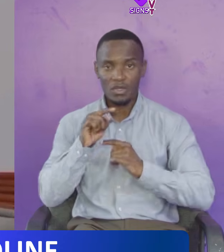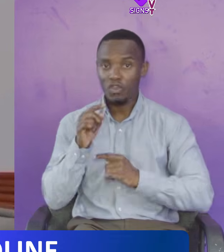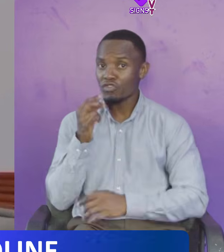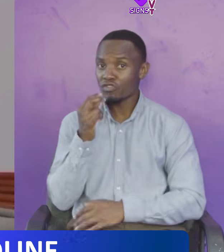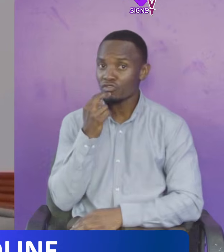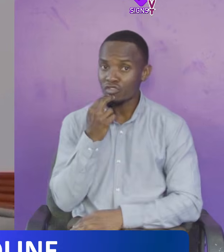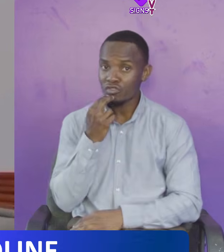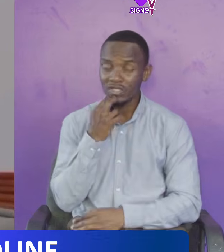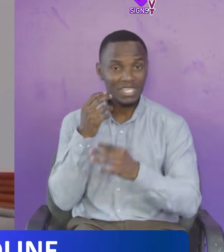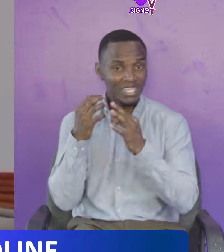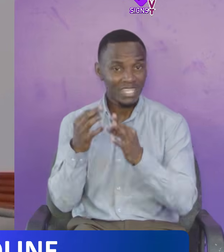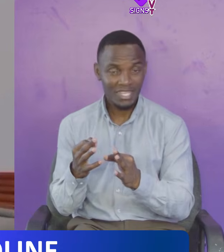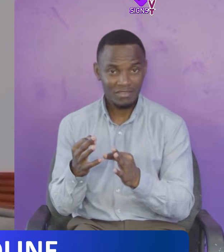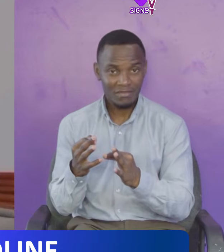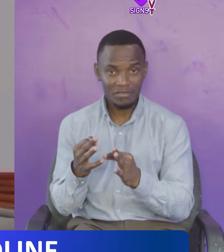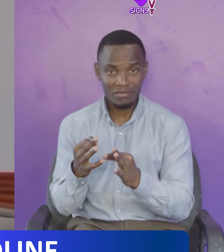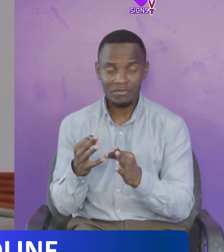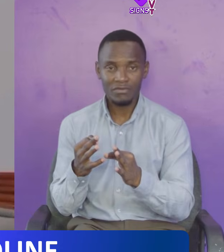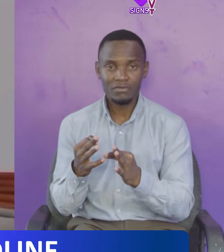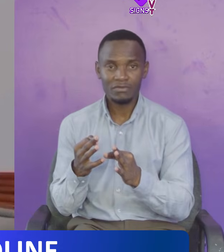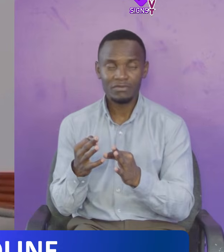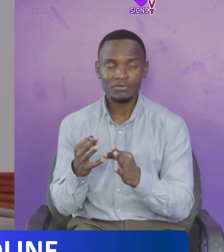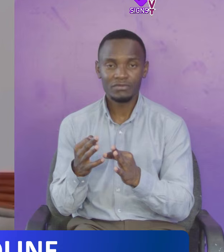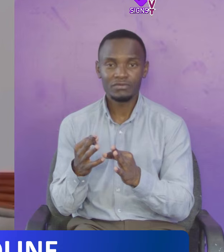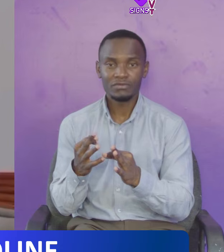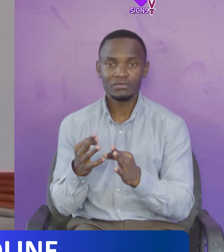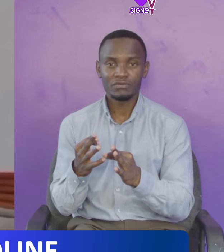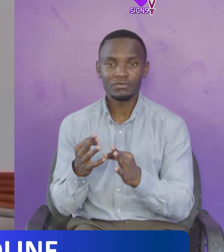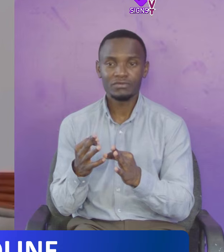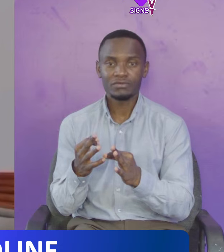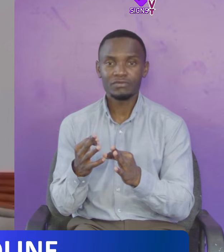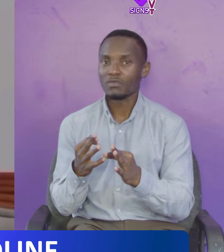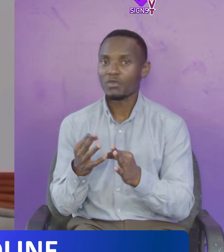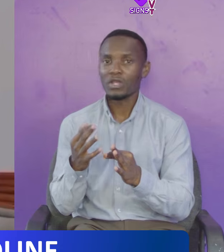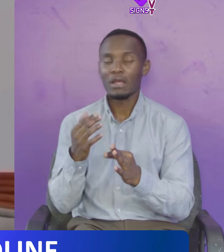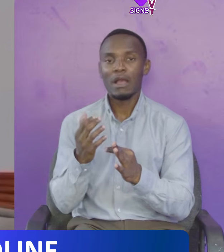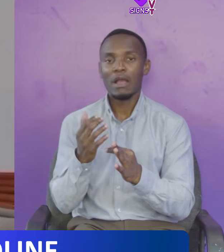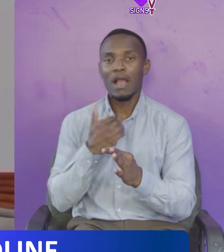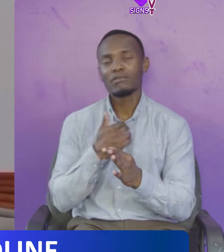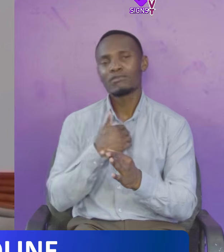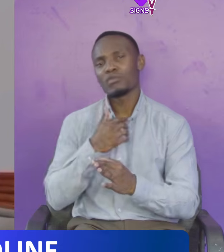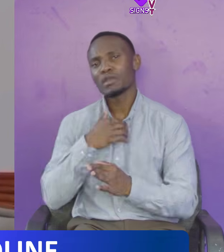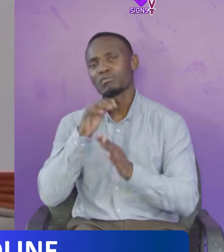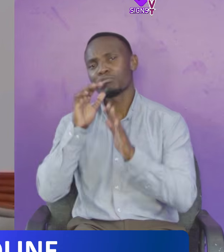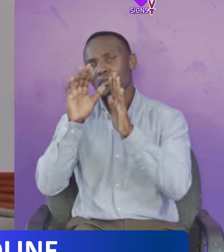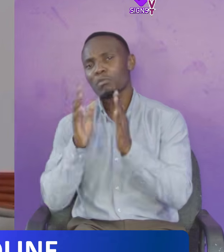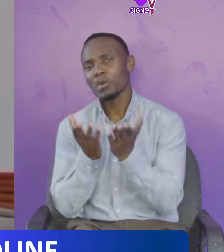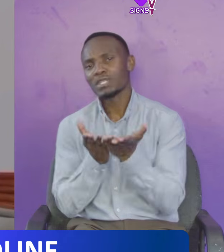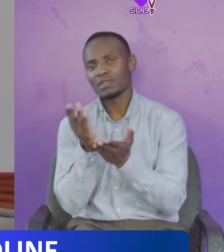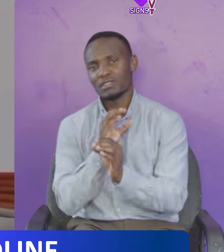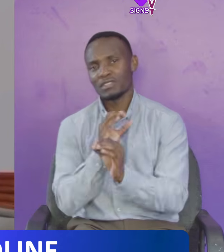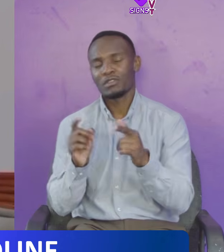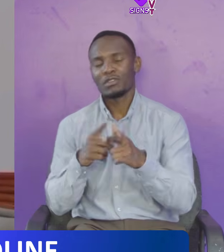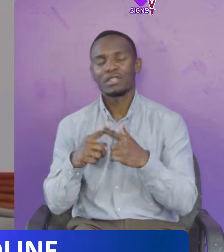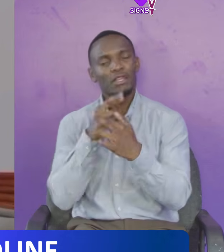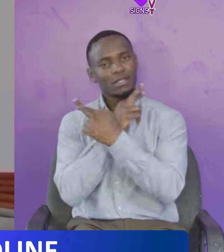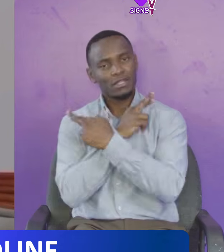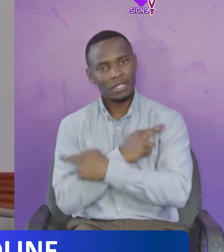dharura kuitumia siku hiyo kwa mapumziko, hivyo kusherehekea siku hiyo wakiwa